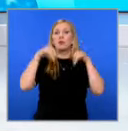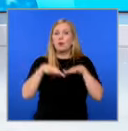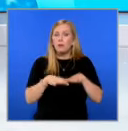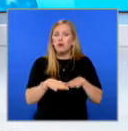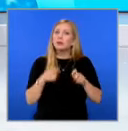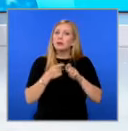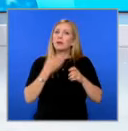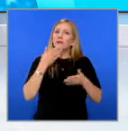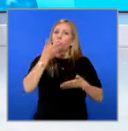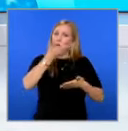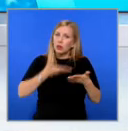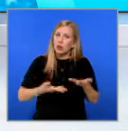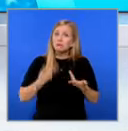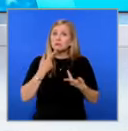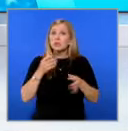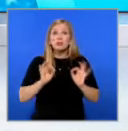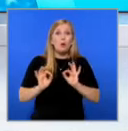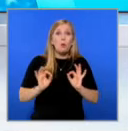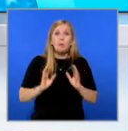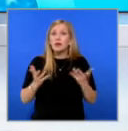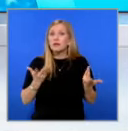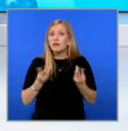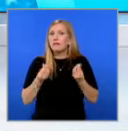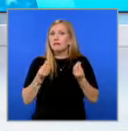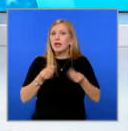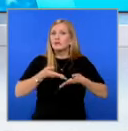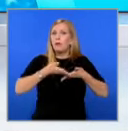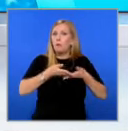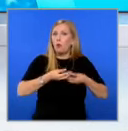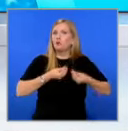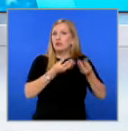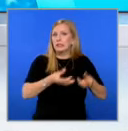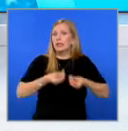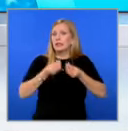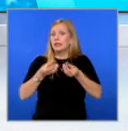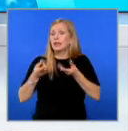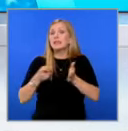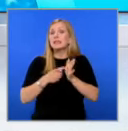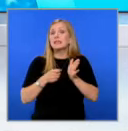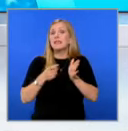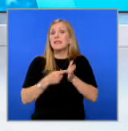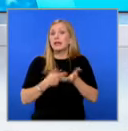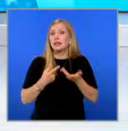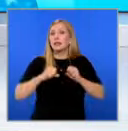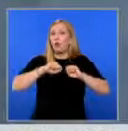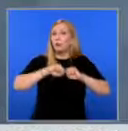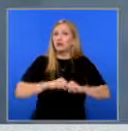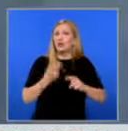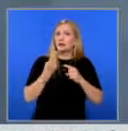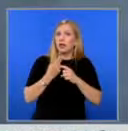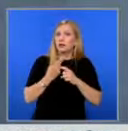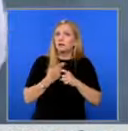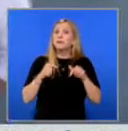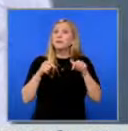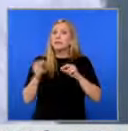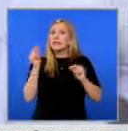изготвят доклади за да се определи каква финансова помощ ще се отпусне на засегнатата от бедствието община заседанието